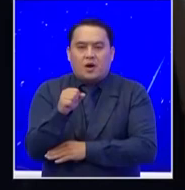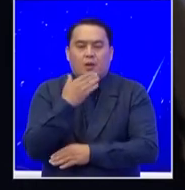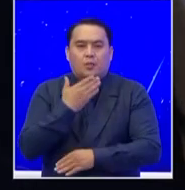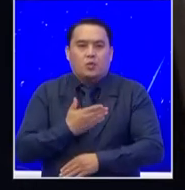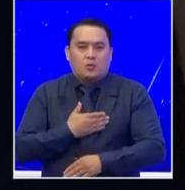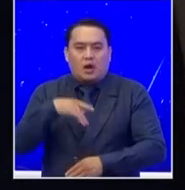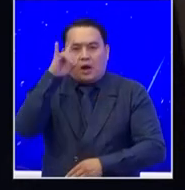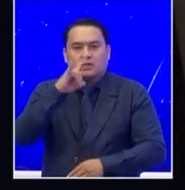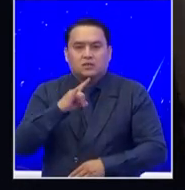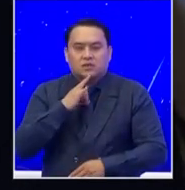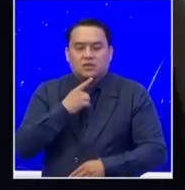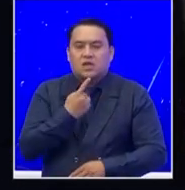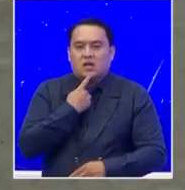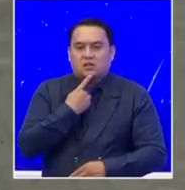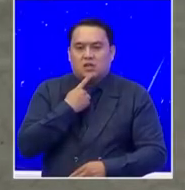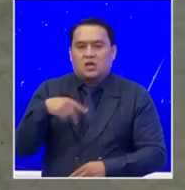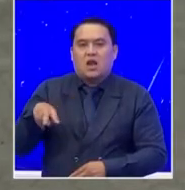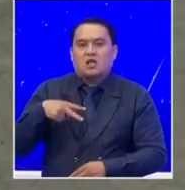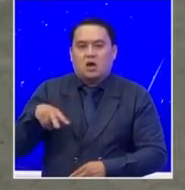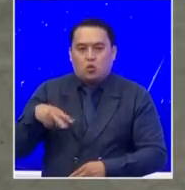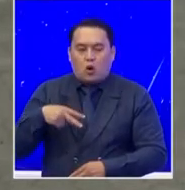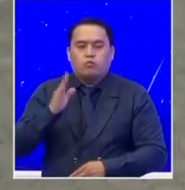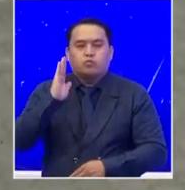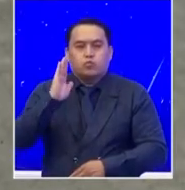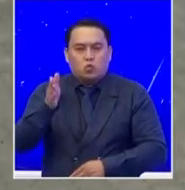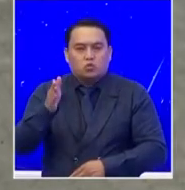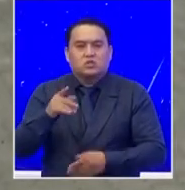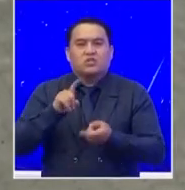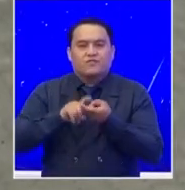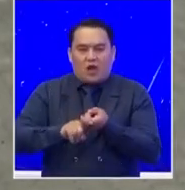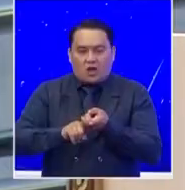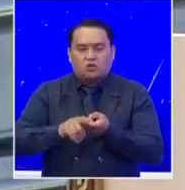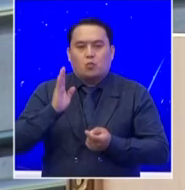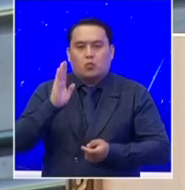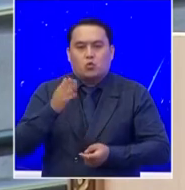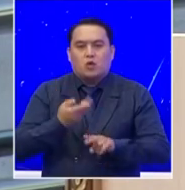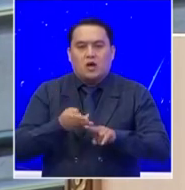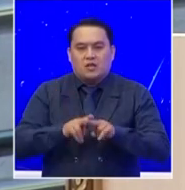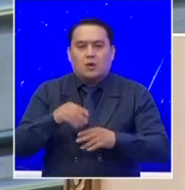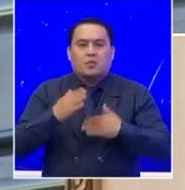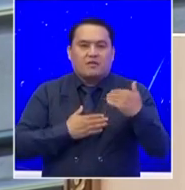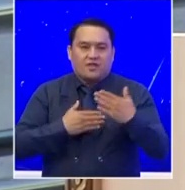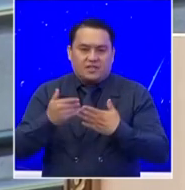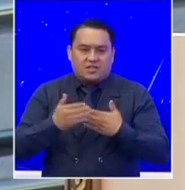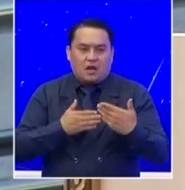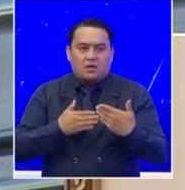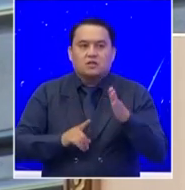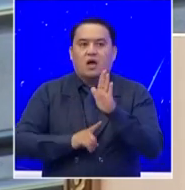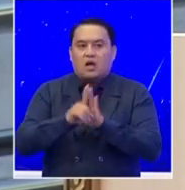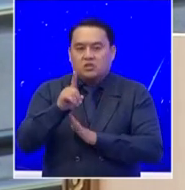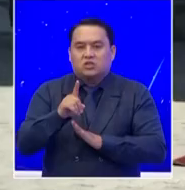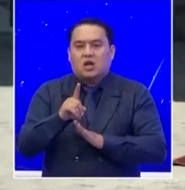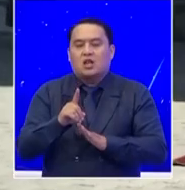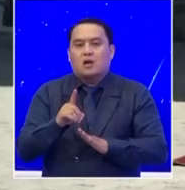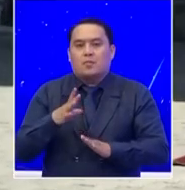– казахский язык и литература. И в будущем она намерена связать свое будущее именно с этой профессией. Начало уже